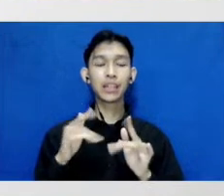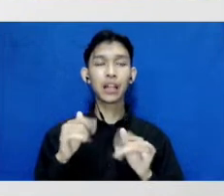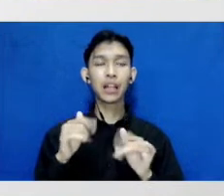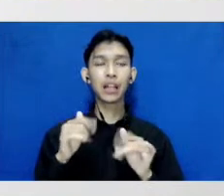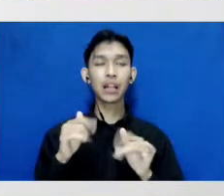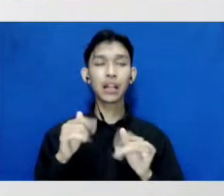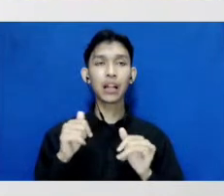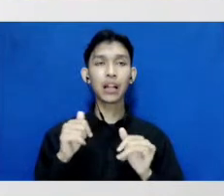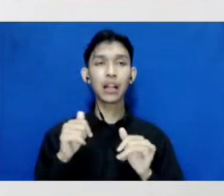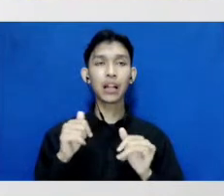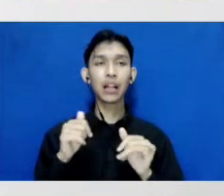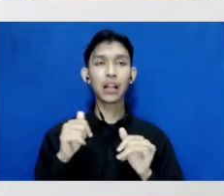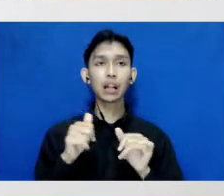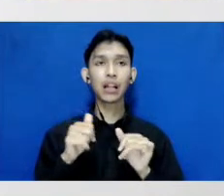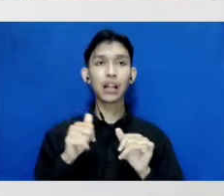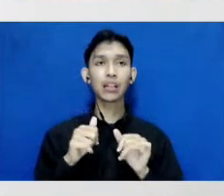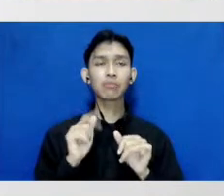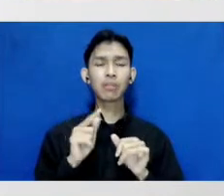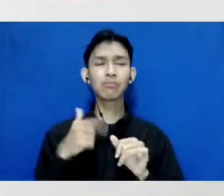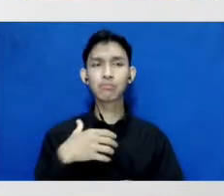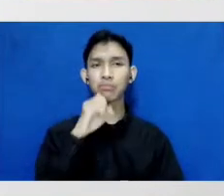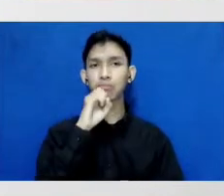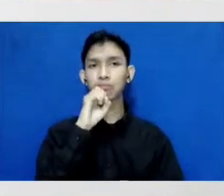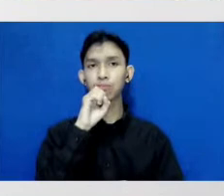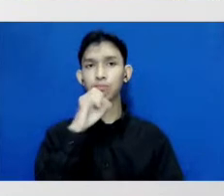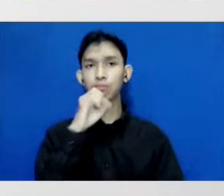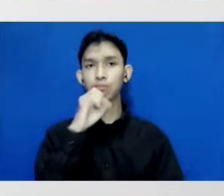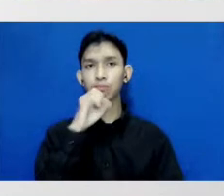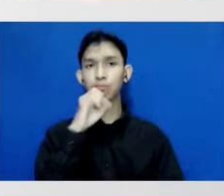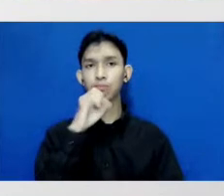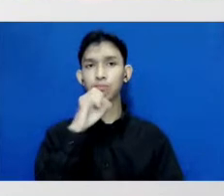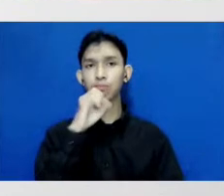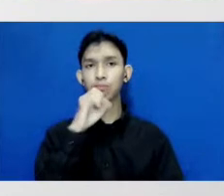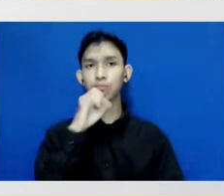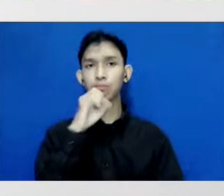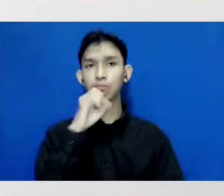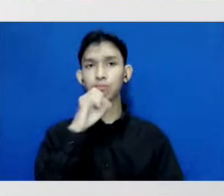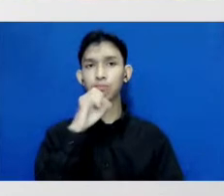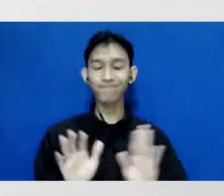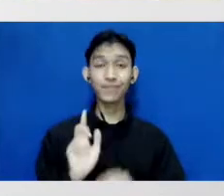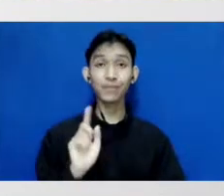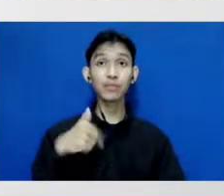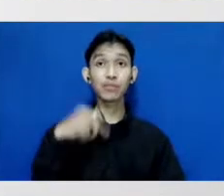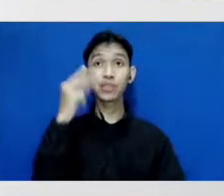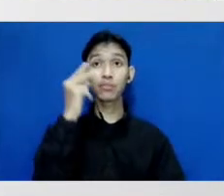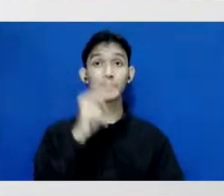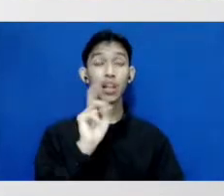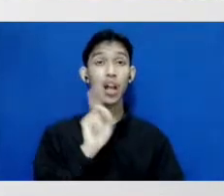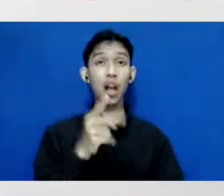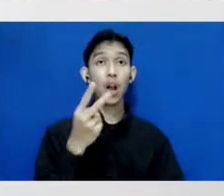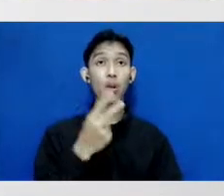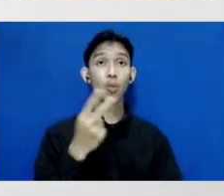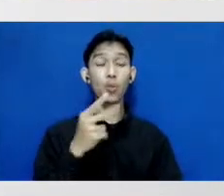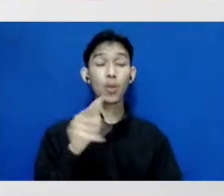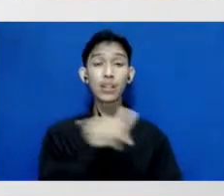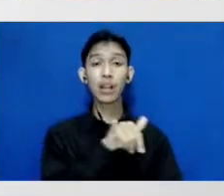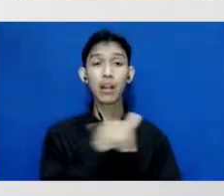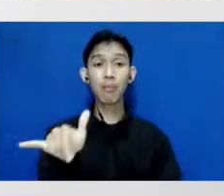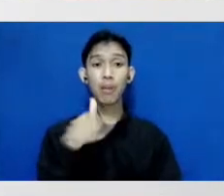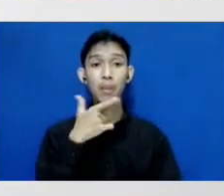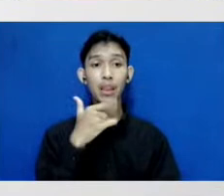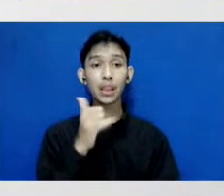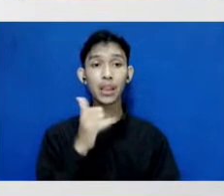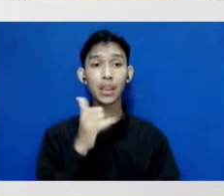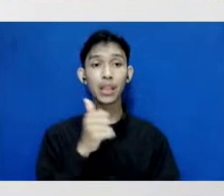dilakukan dengan mencelakakan orang lain. Jadi, kita bisa lihat bahwa ada dua hal yang sama pentingnya.